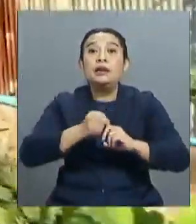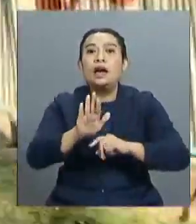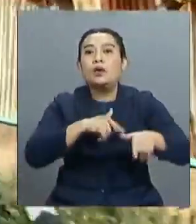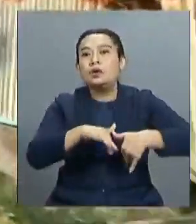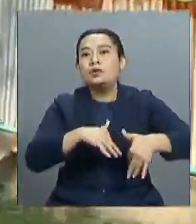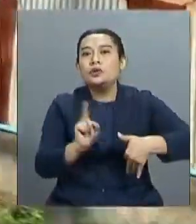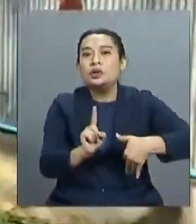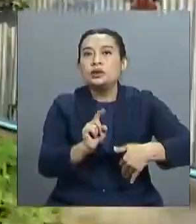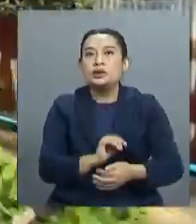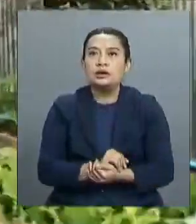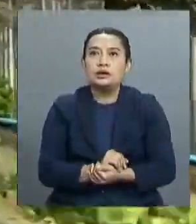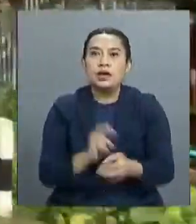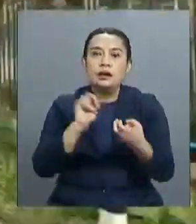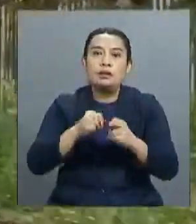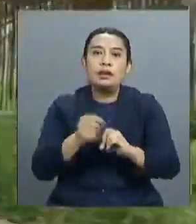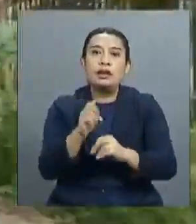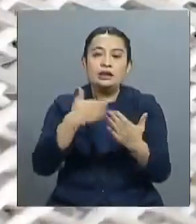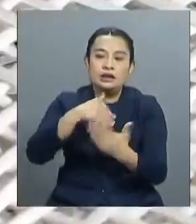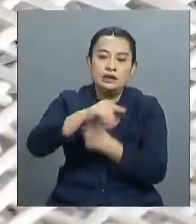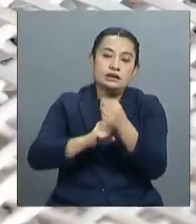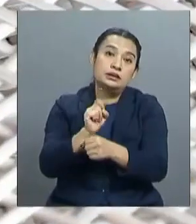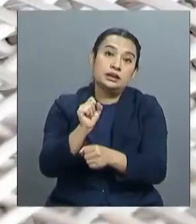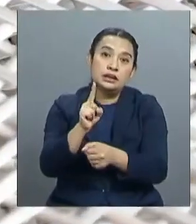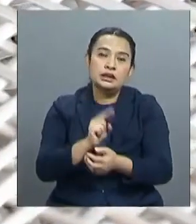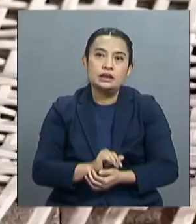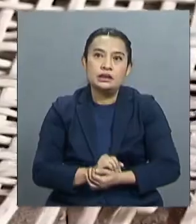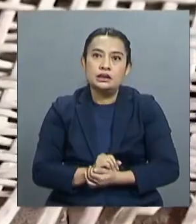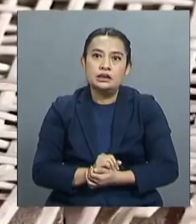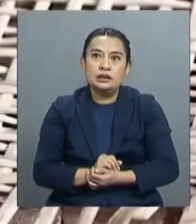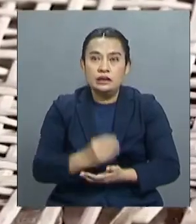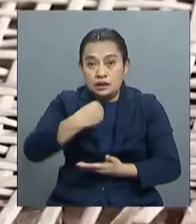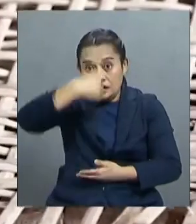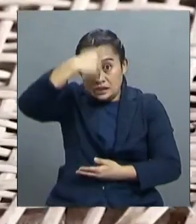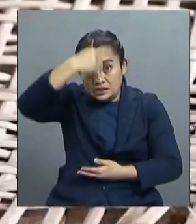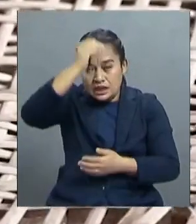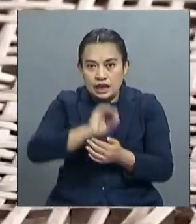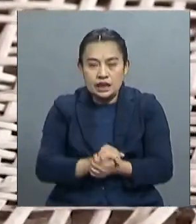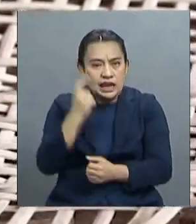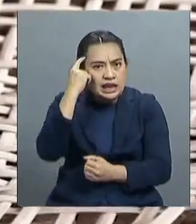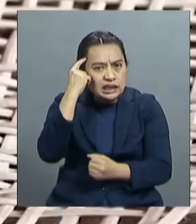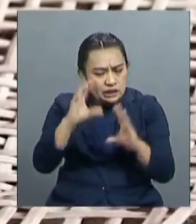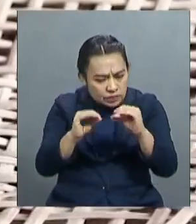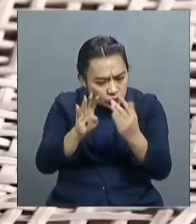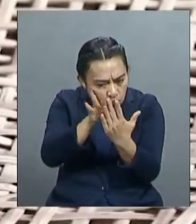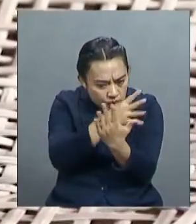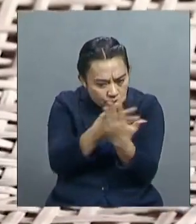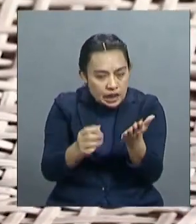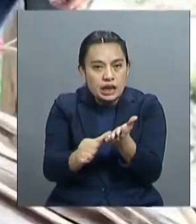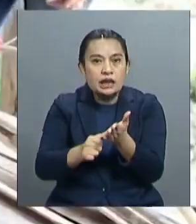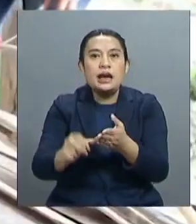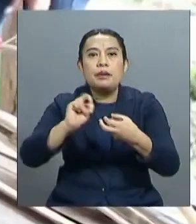ก็คือปัญหาทางด้านเศรษฐกิจซึ่งนักศึกษาได้ประชุมวางแผนและแก้ไขปัญหาดังกล่าวโด